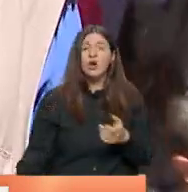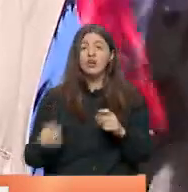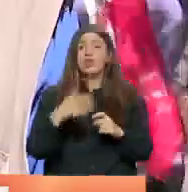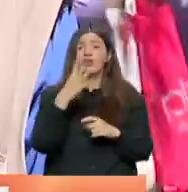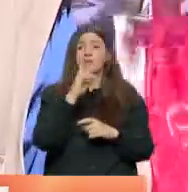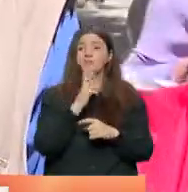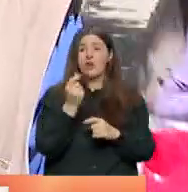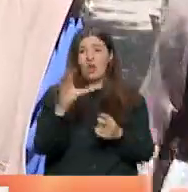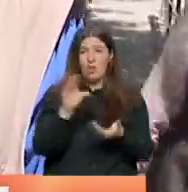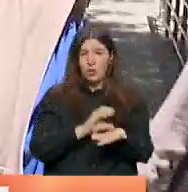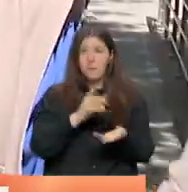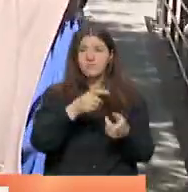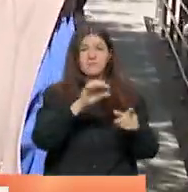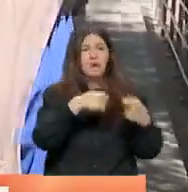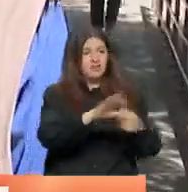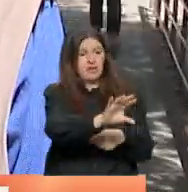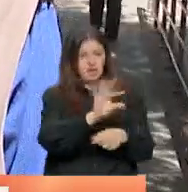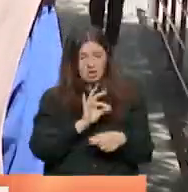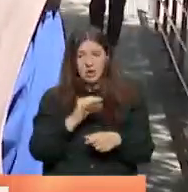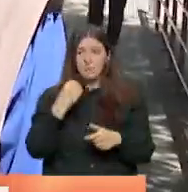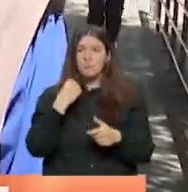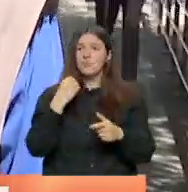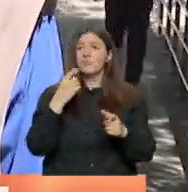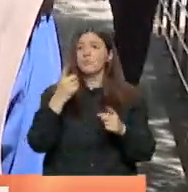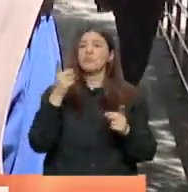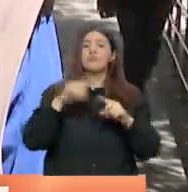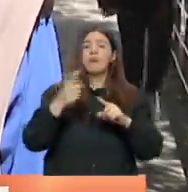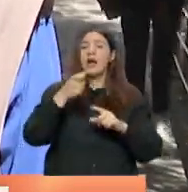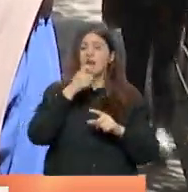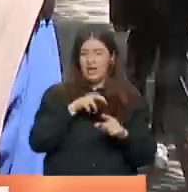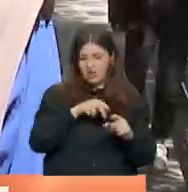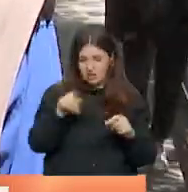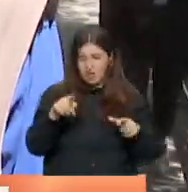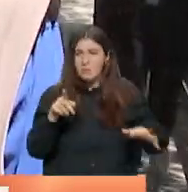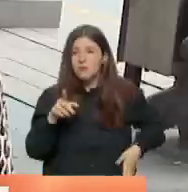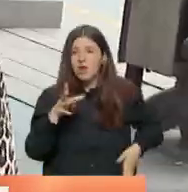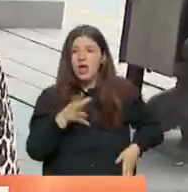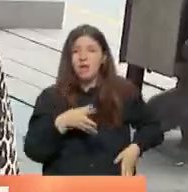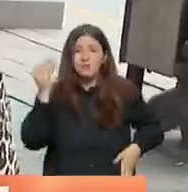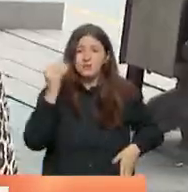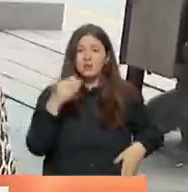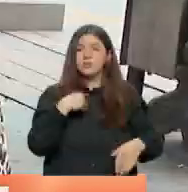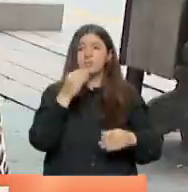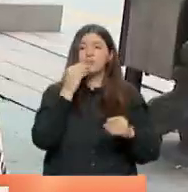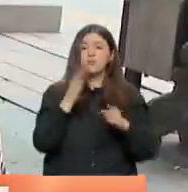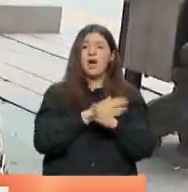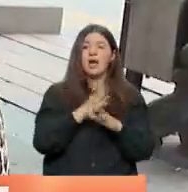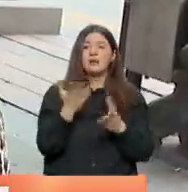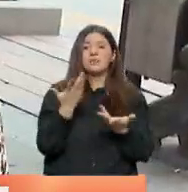4200 lira alıyorum. Bankadan çekiyorum paramı. Buluştuğumuz bir kahve var. Kahveye gidene kadar cebimde para kalmıyor. Marketlerimiz müze